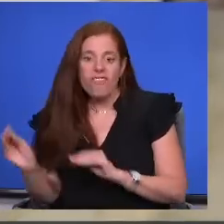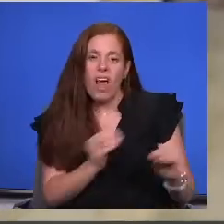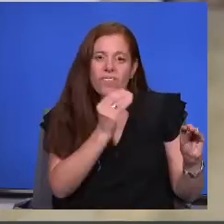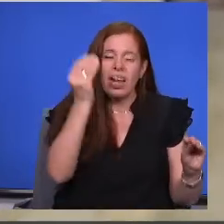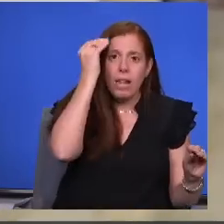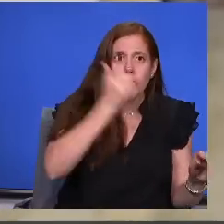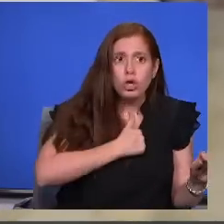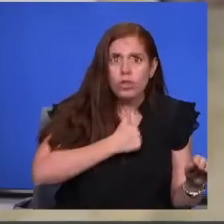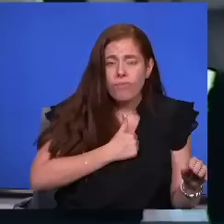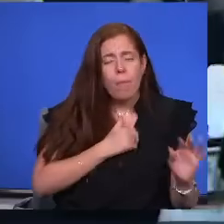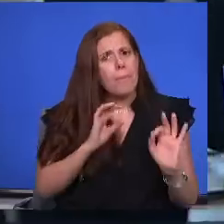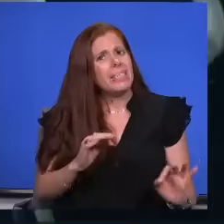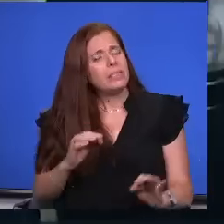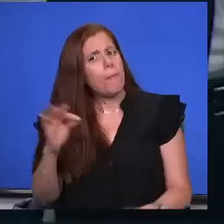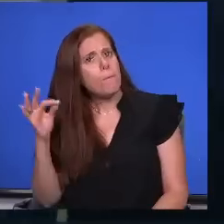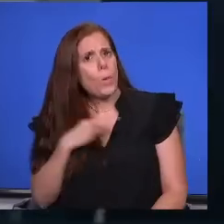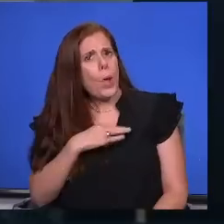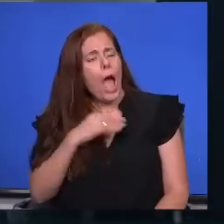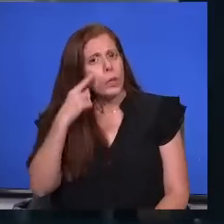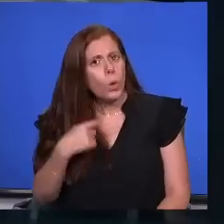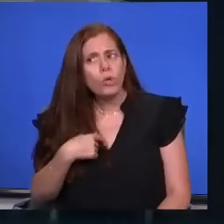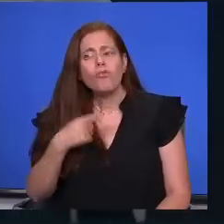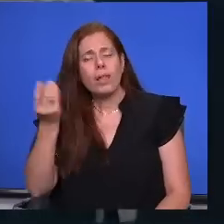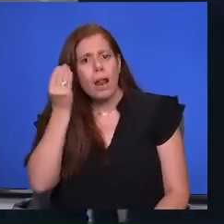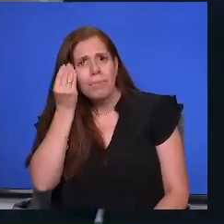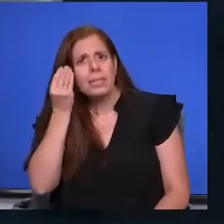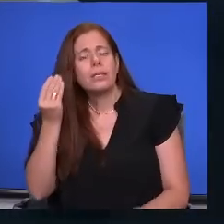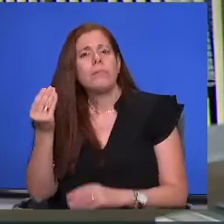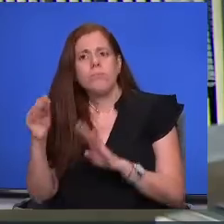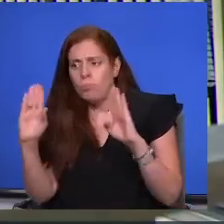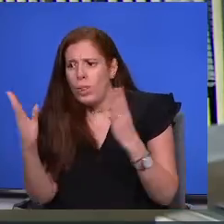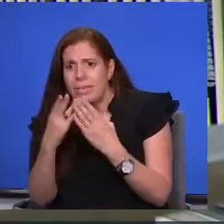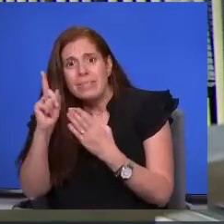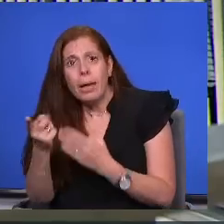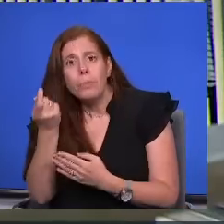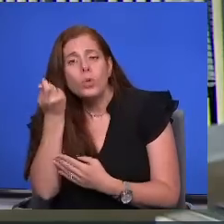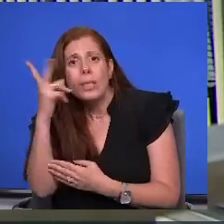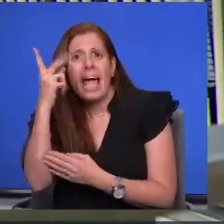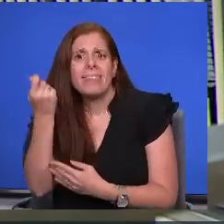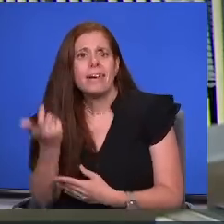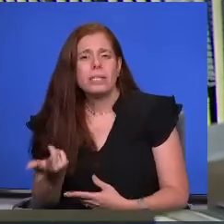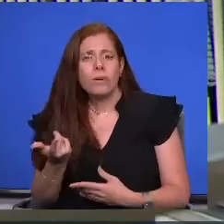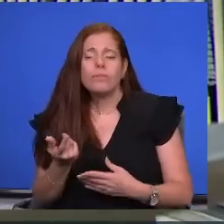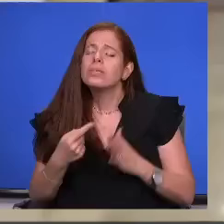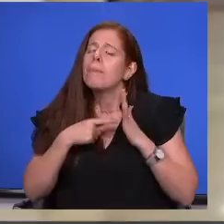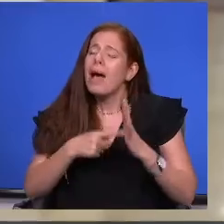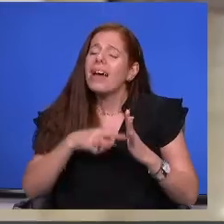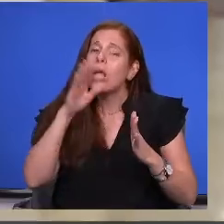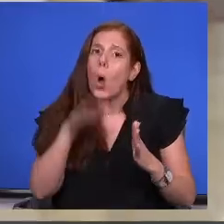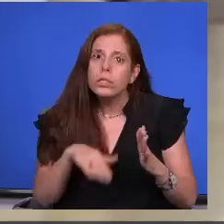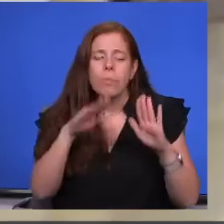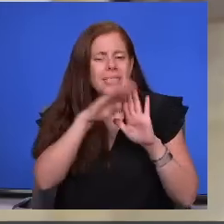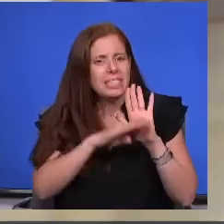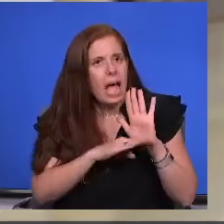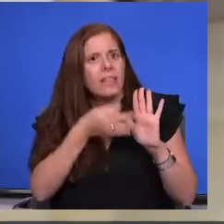שהתלמיד האוטיסט צריך את הקצף יותר. מדובר בתקציב גרוע שמעיד שוב על חוסר בסדרי עדיפויות נכונים של הממשלה הזו. זה